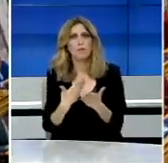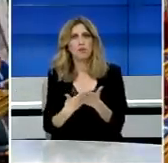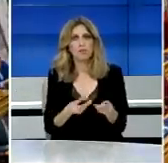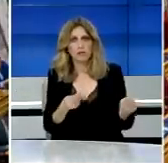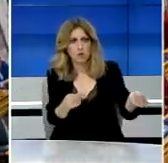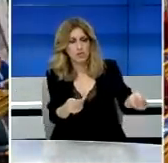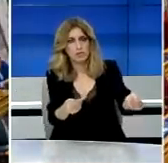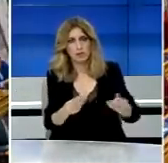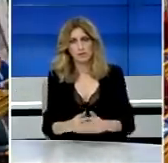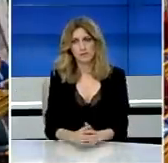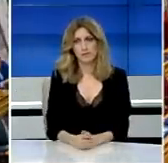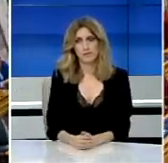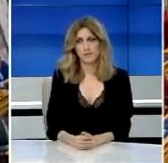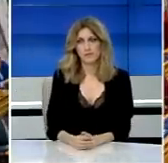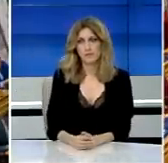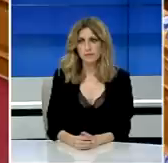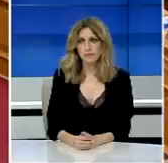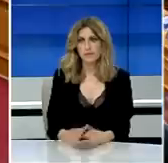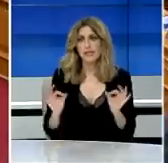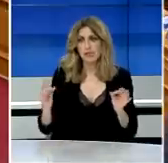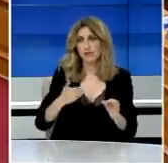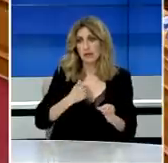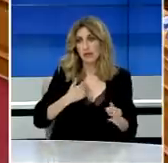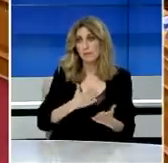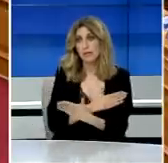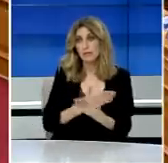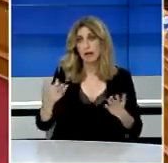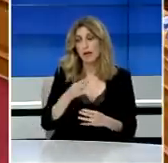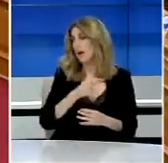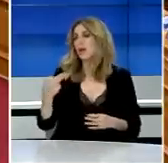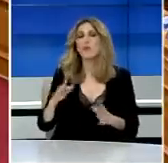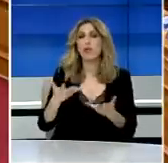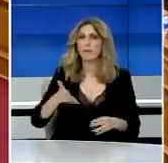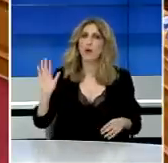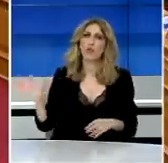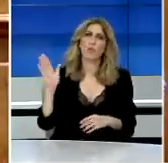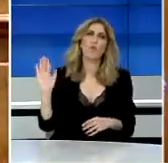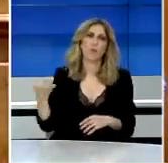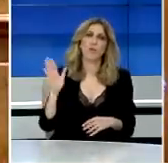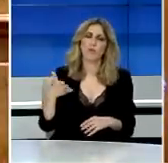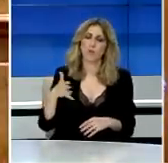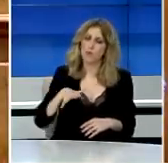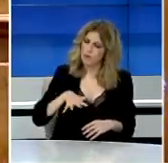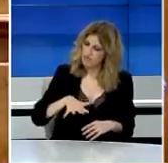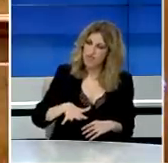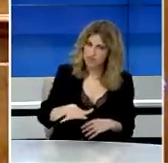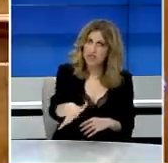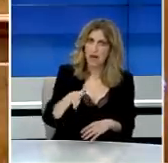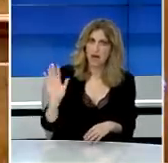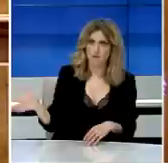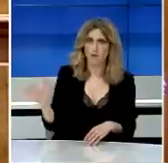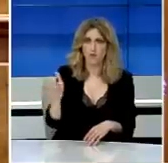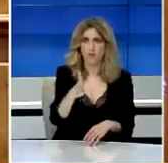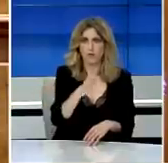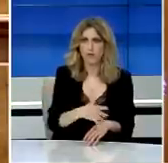Και βεβαίως το μεγάλο θέμα για μας είναι οι απολύσεις. Που θα έρθουν οι απολύσεις, διότι για όσους